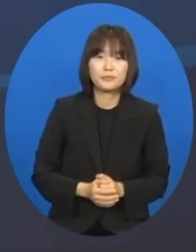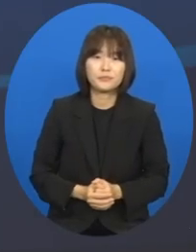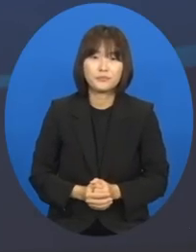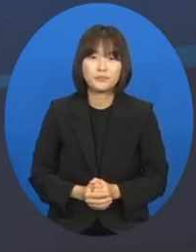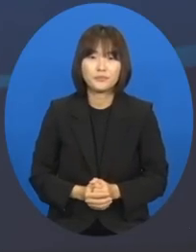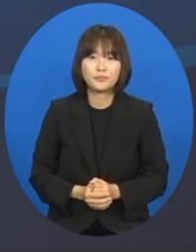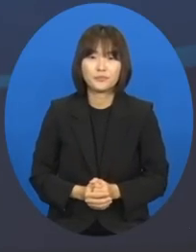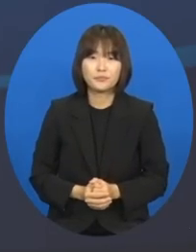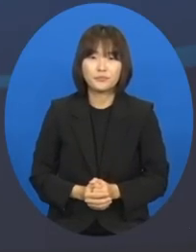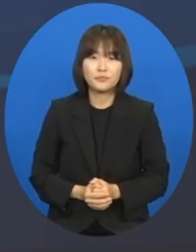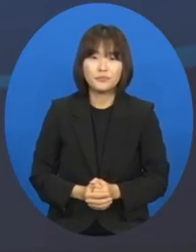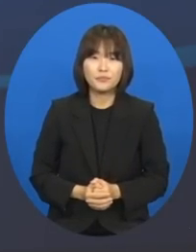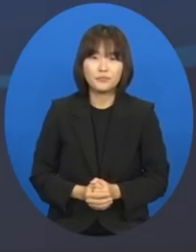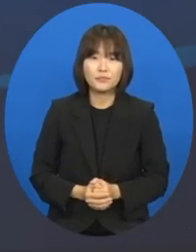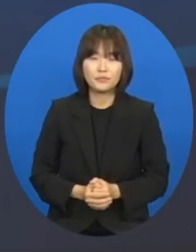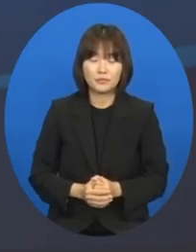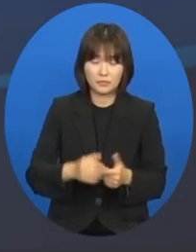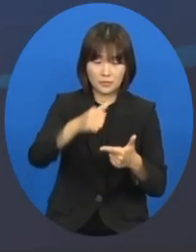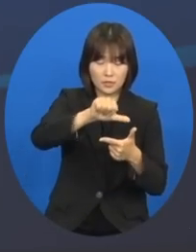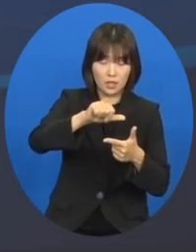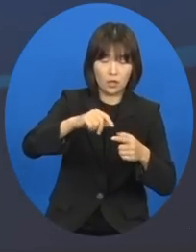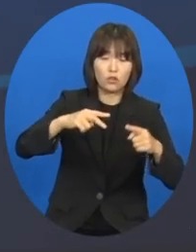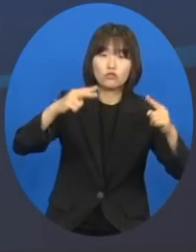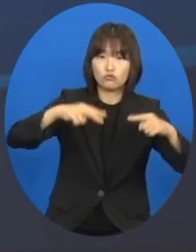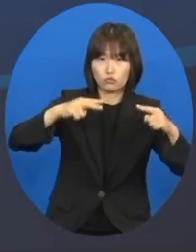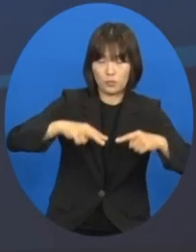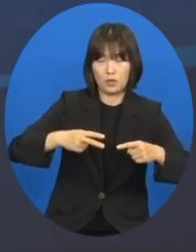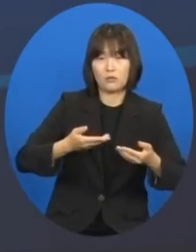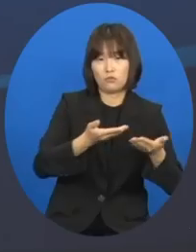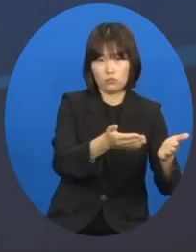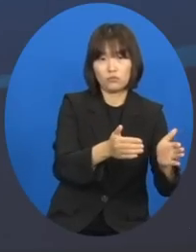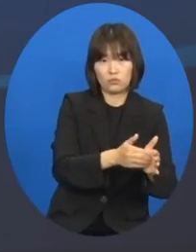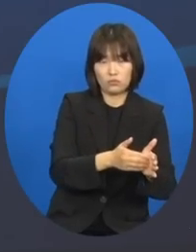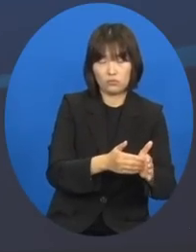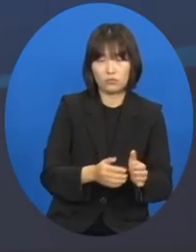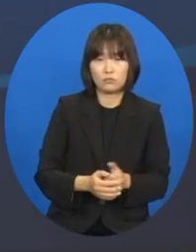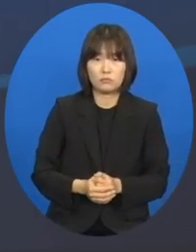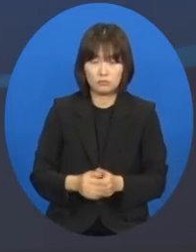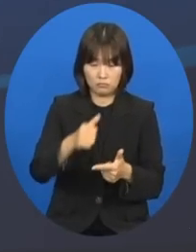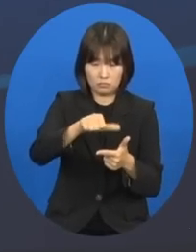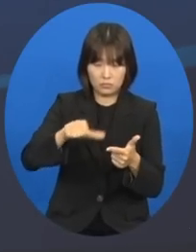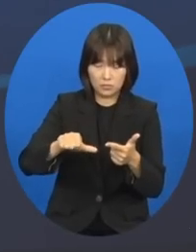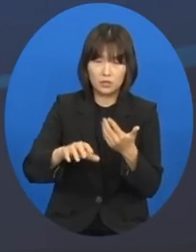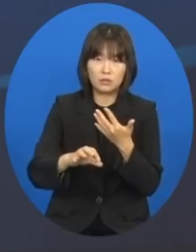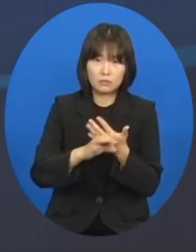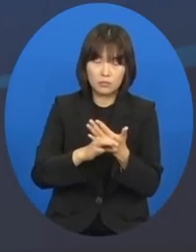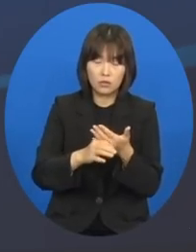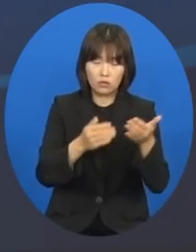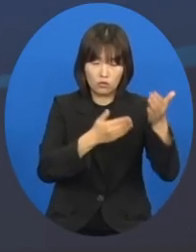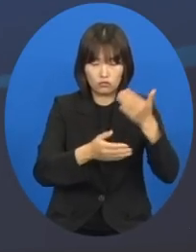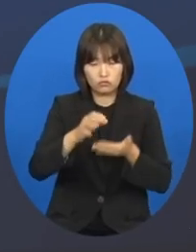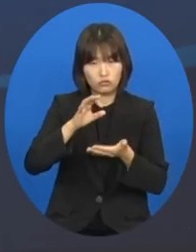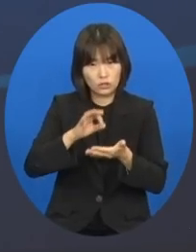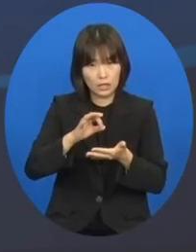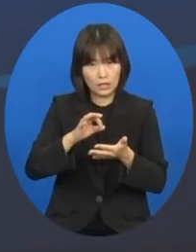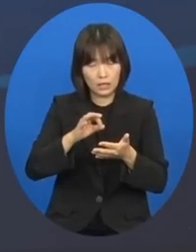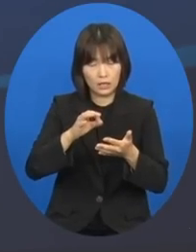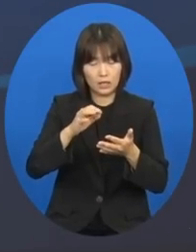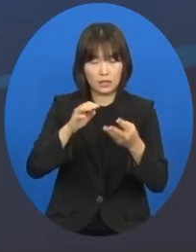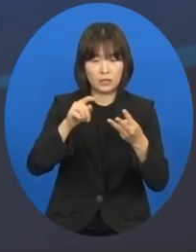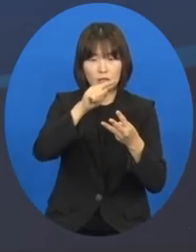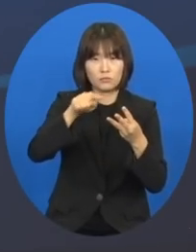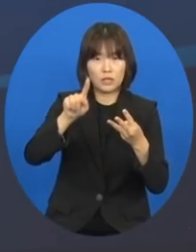표현을 쓴 겁니다 두 배의 몫을 받았어요 그러면 두 아들이면 여러분 유산에 3분의 1은 이미 둘째에게 줬는데